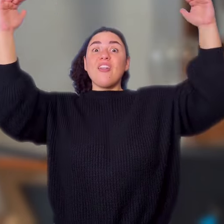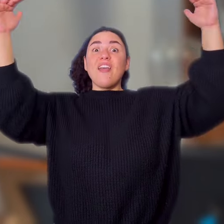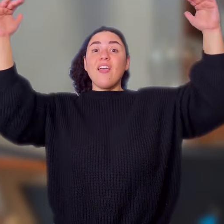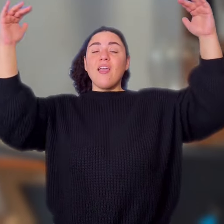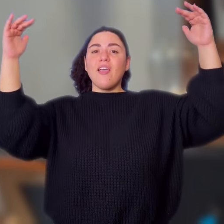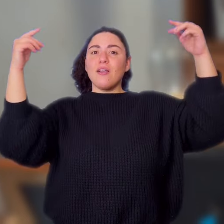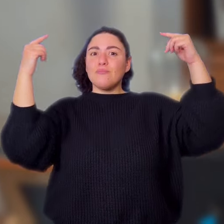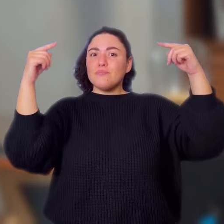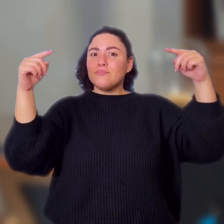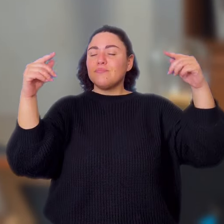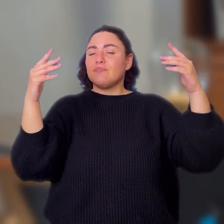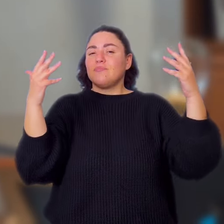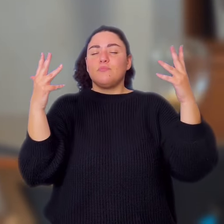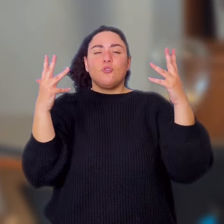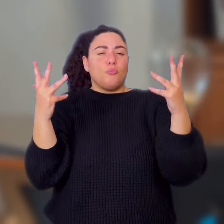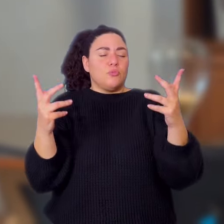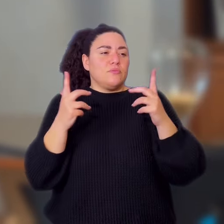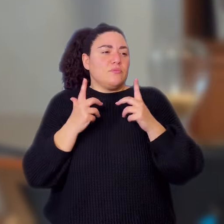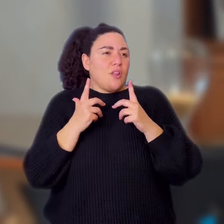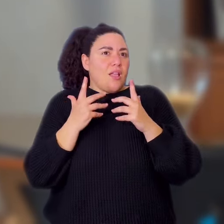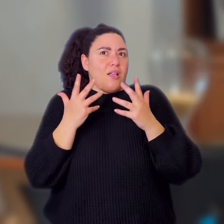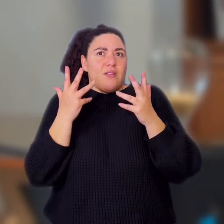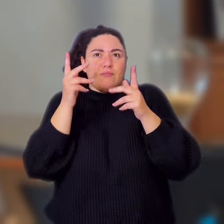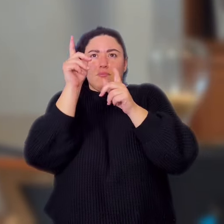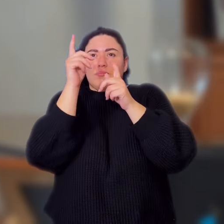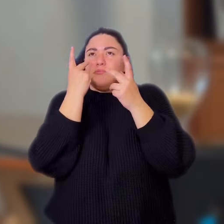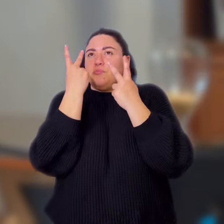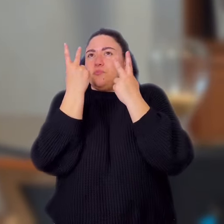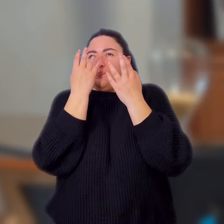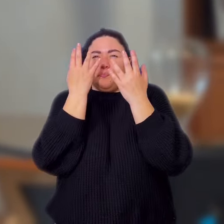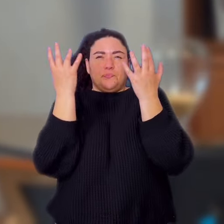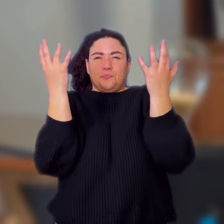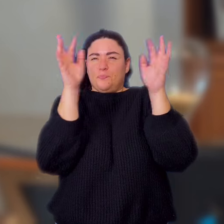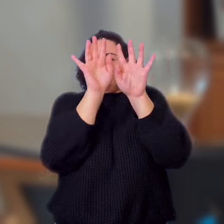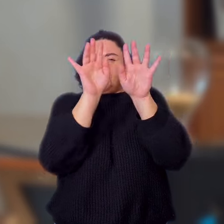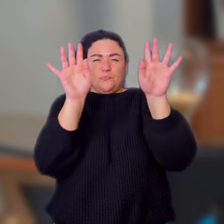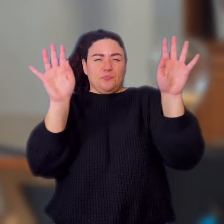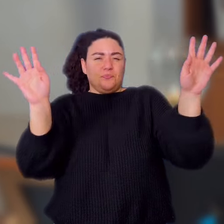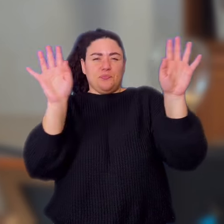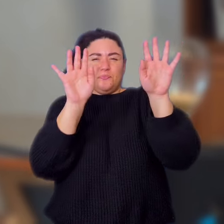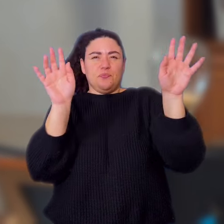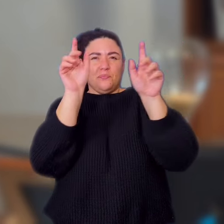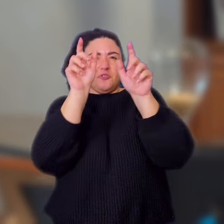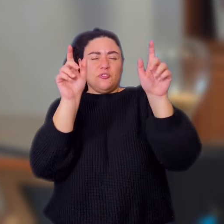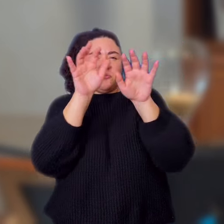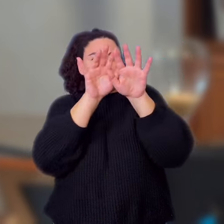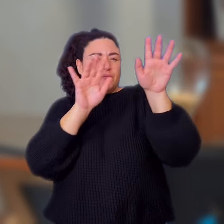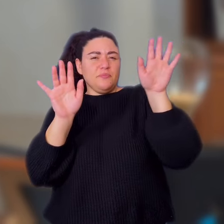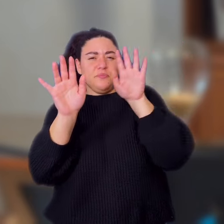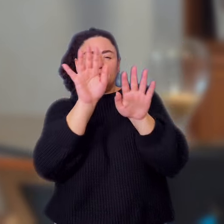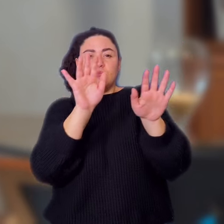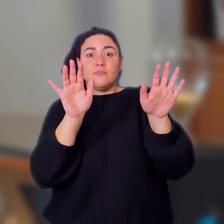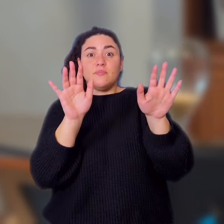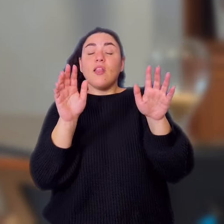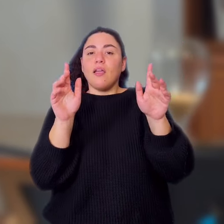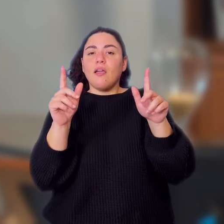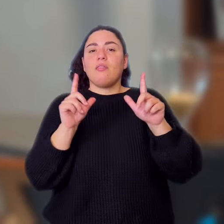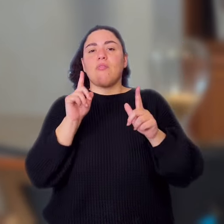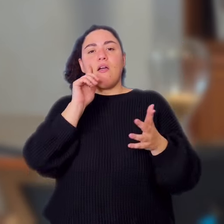piano diremo così intensamente affollato e questo cambia perché non siamo più in